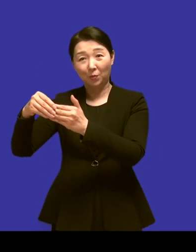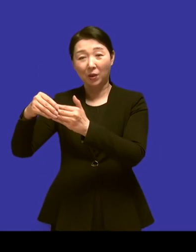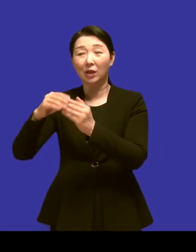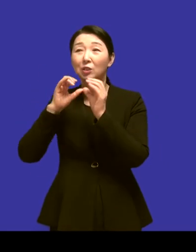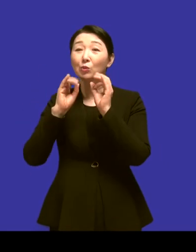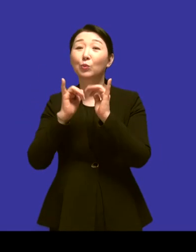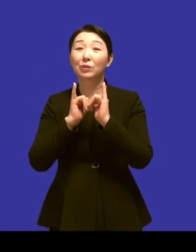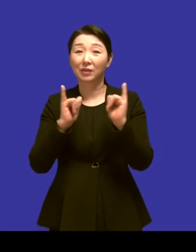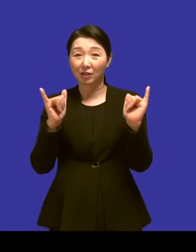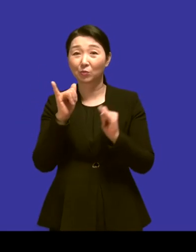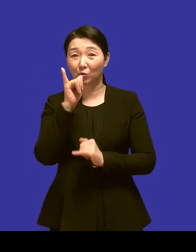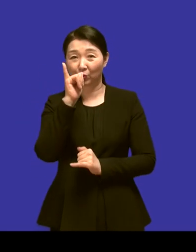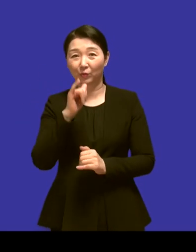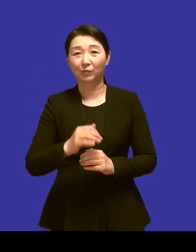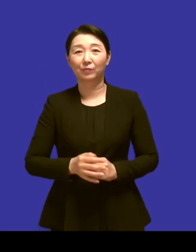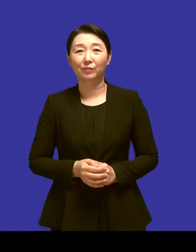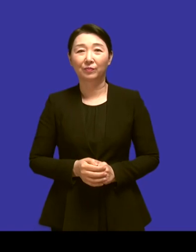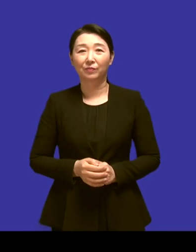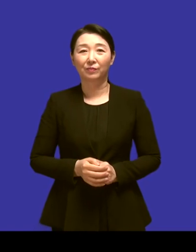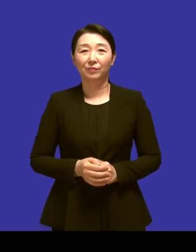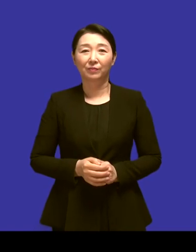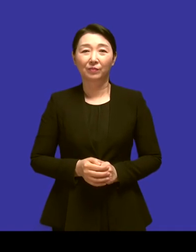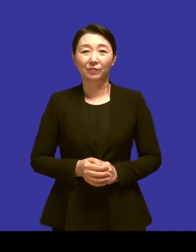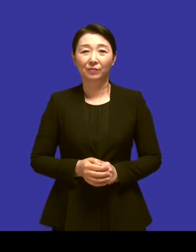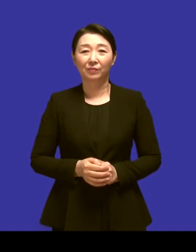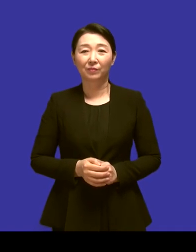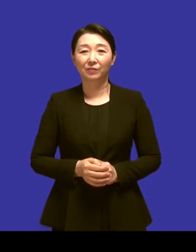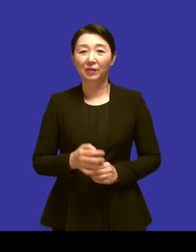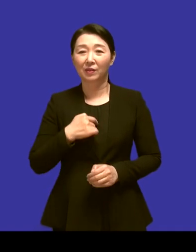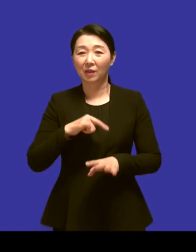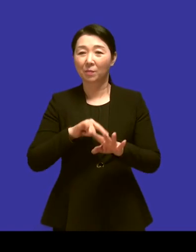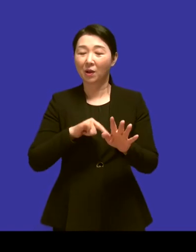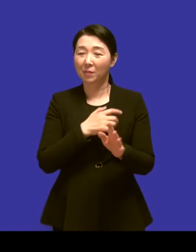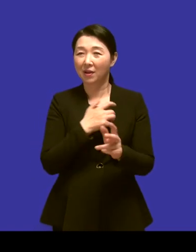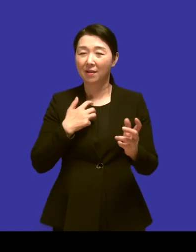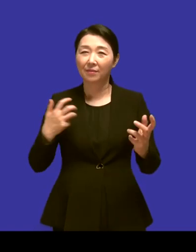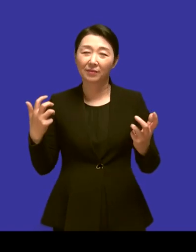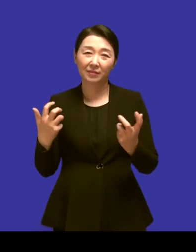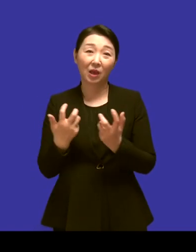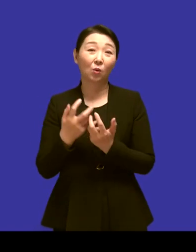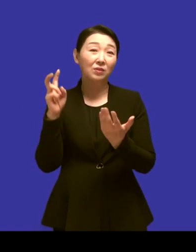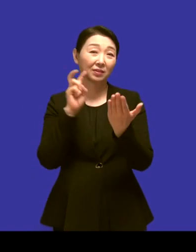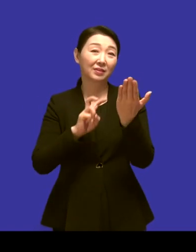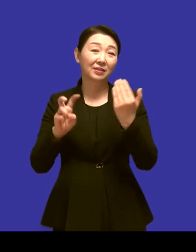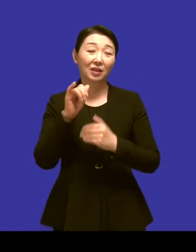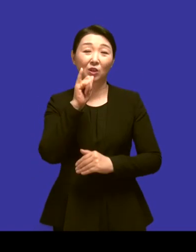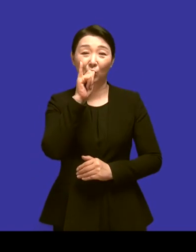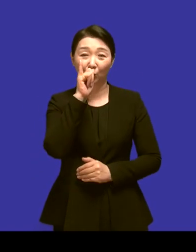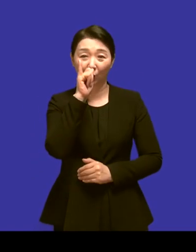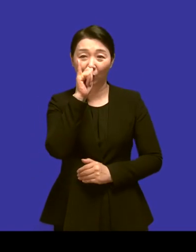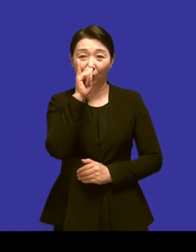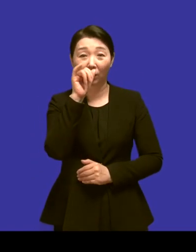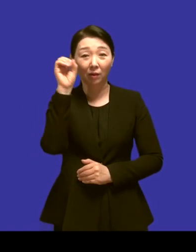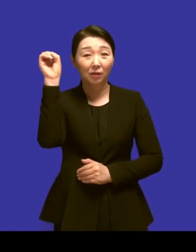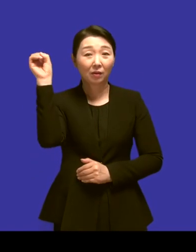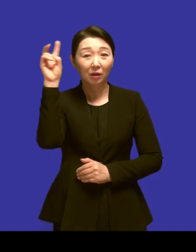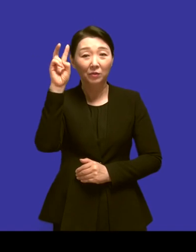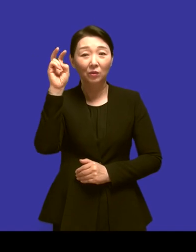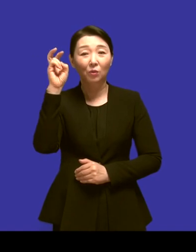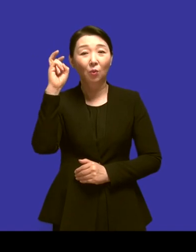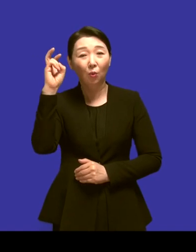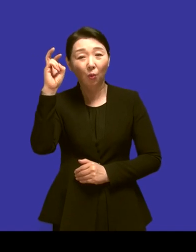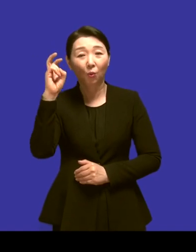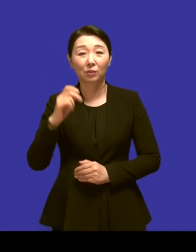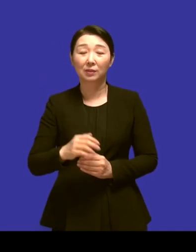그 전도사님께서 그 당시 전도사님께서 그 내 마음을 가득 채운이라는 찬양을 하셨는데 네네. 거기에서 갑자기 혹시